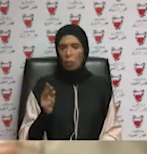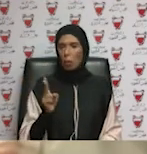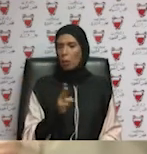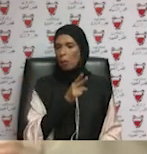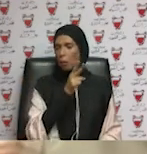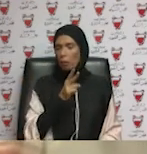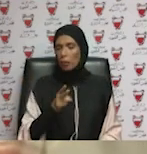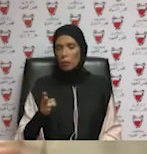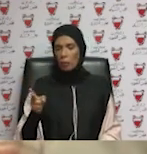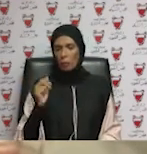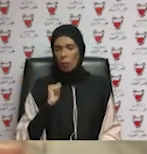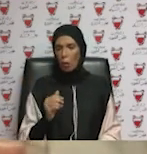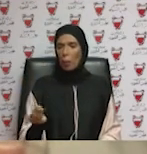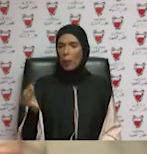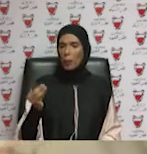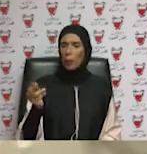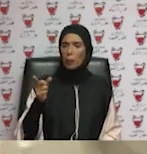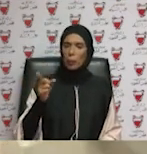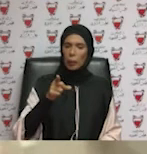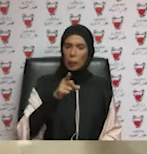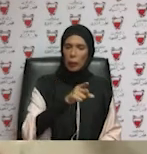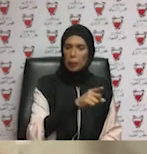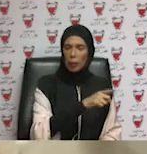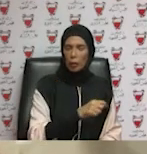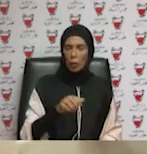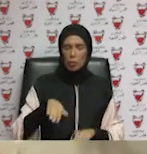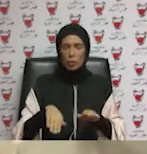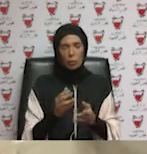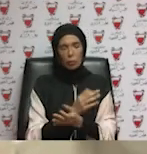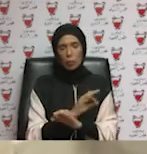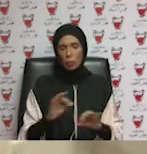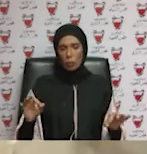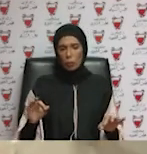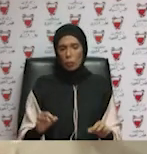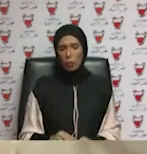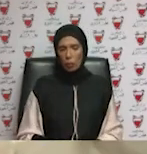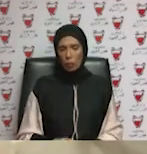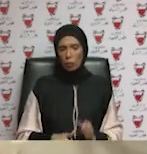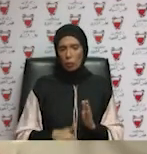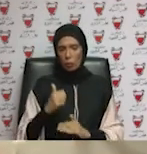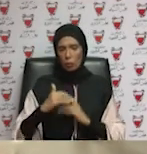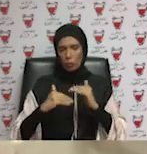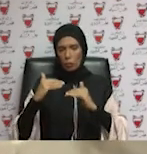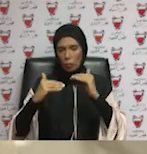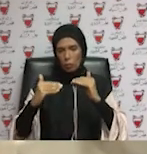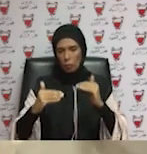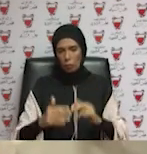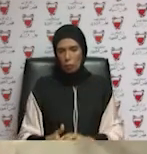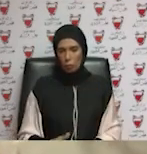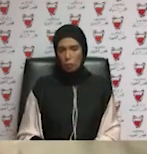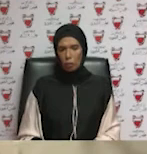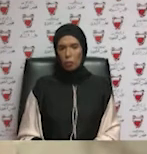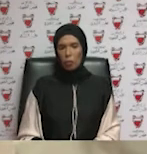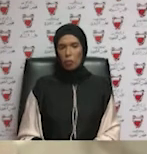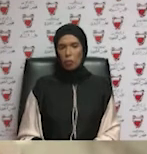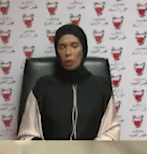عن الميزانيات اللي تلت برنامج التوازن المالي. كثير من الأمور تحسنت وتطورت، بالذات في مسألة